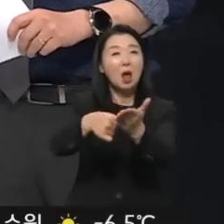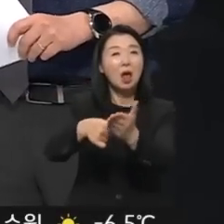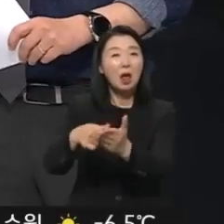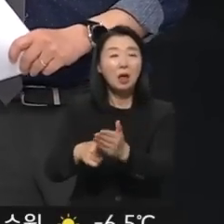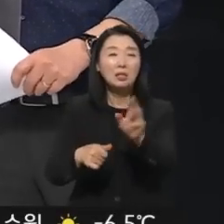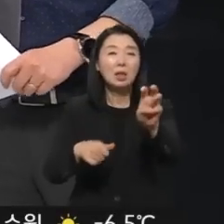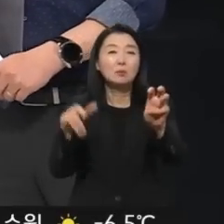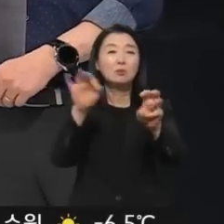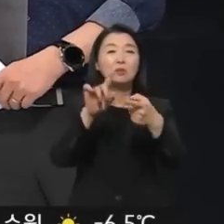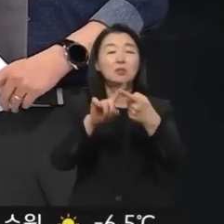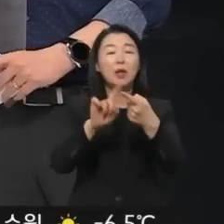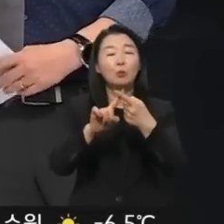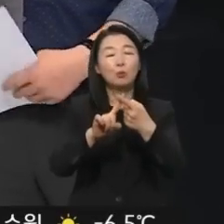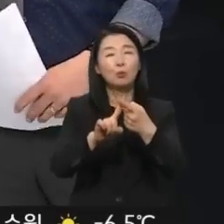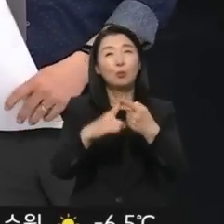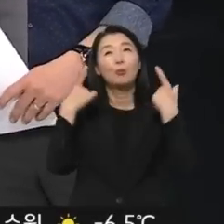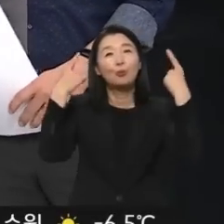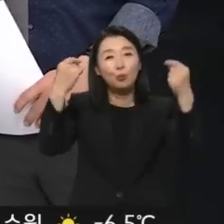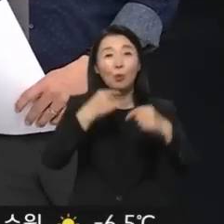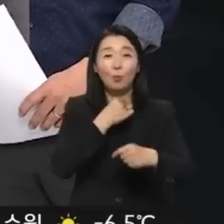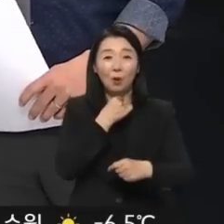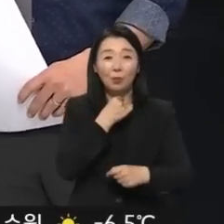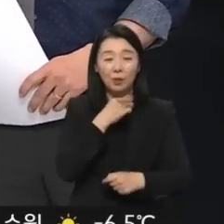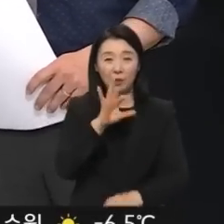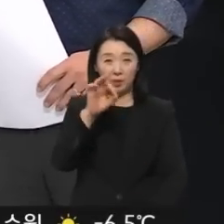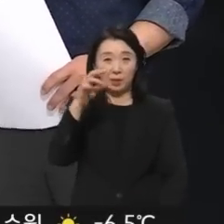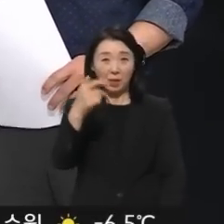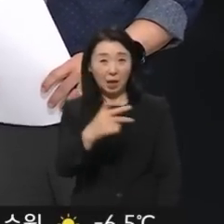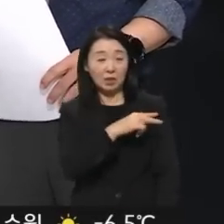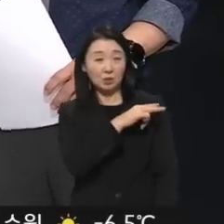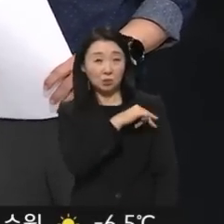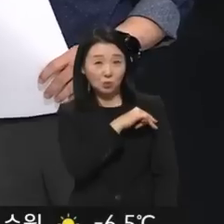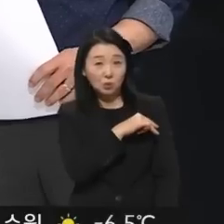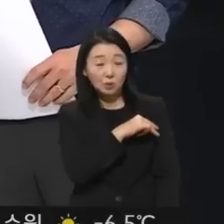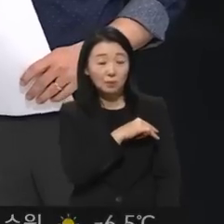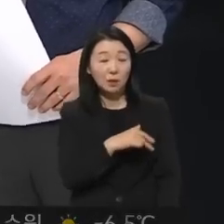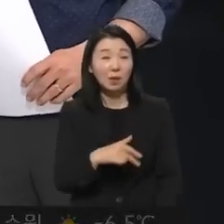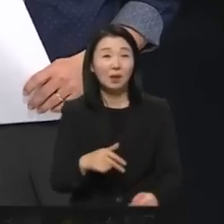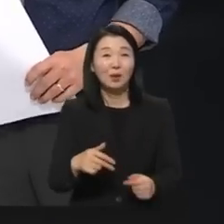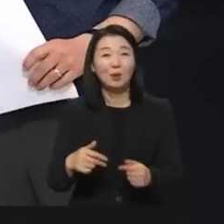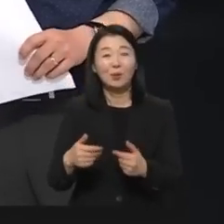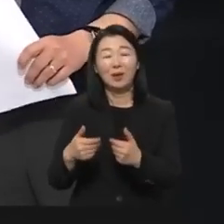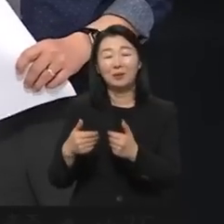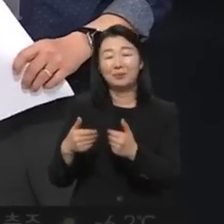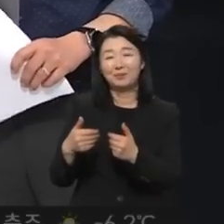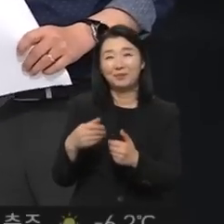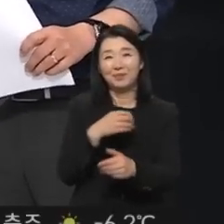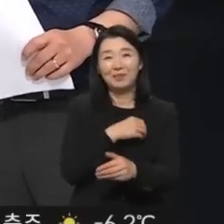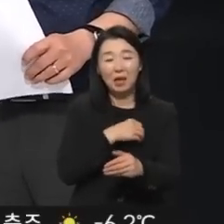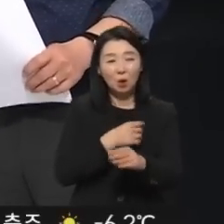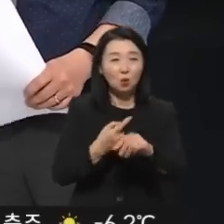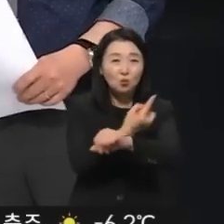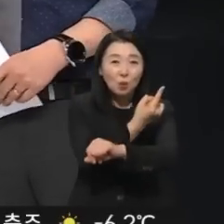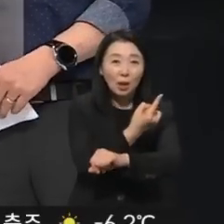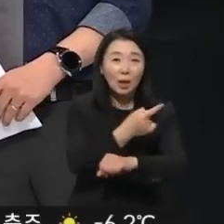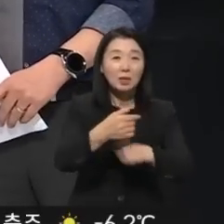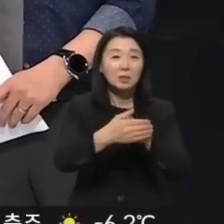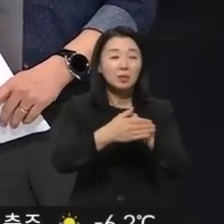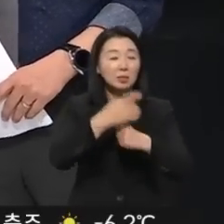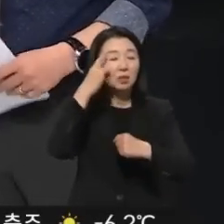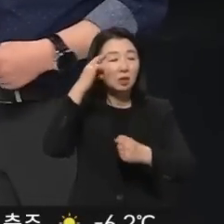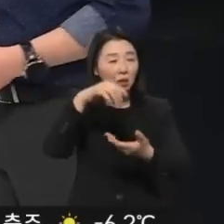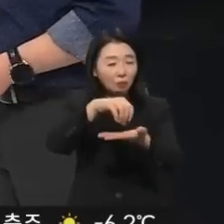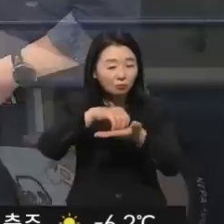그대로 유지해야 한다는 입장이죠. 안철수 의원은 비당원인 국민의힘 지지층의 뜻을 수렴할 통로가 사라진다는 점을